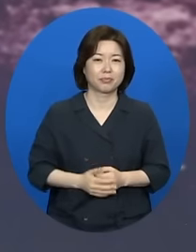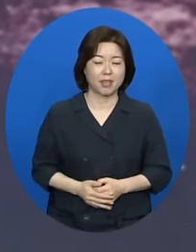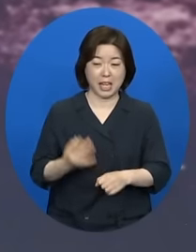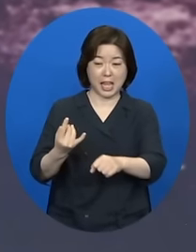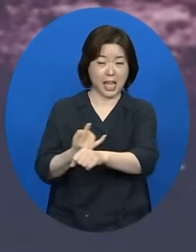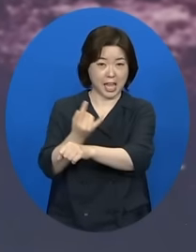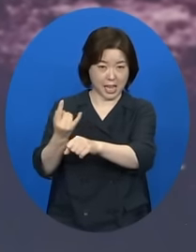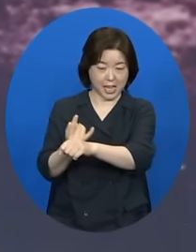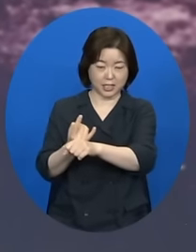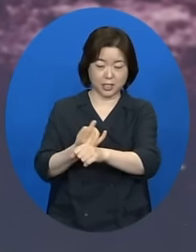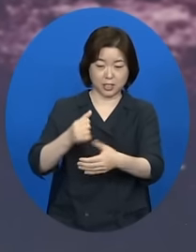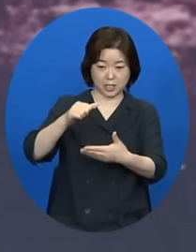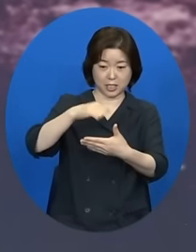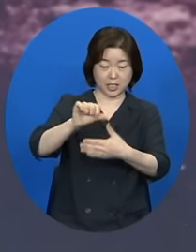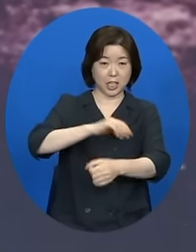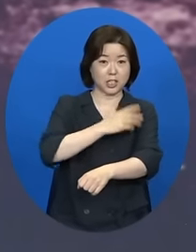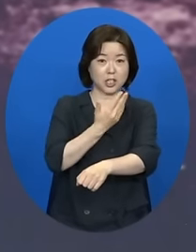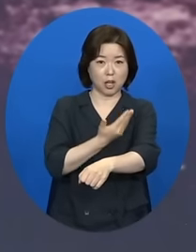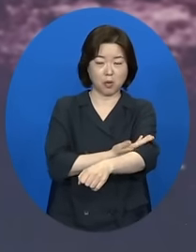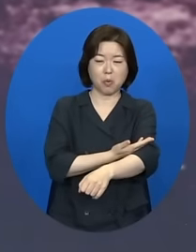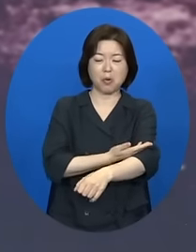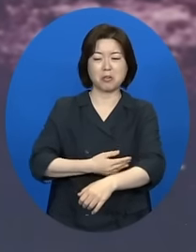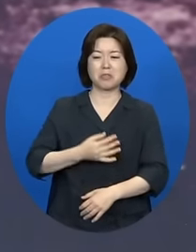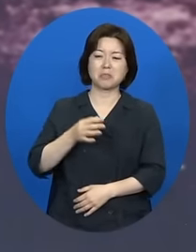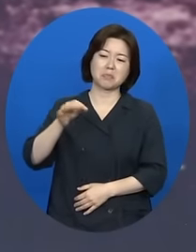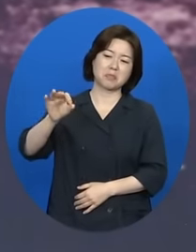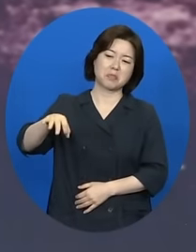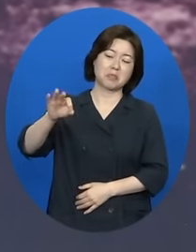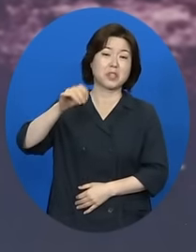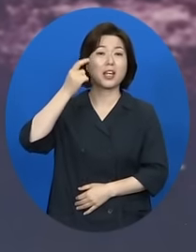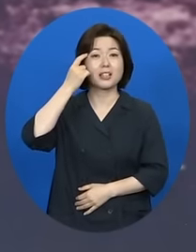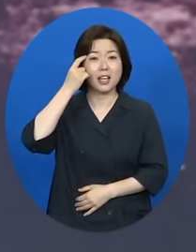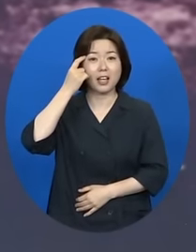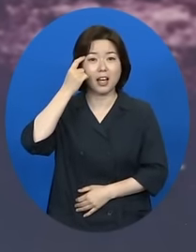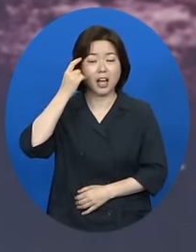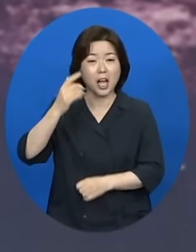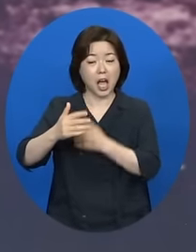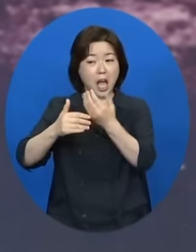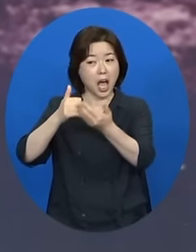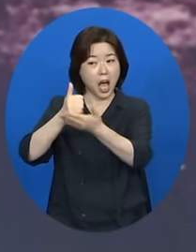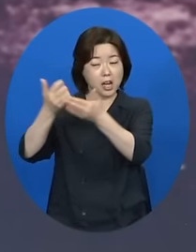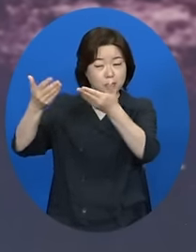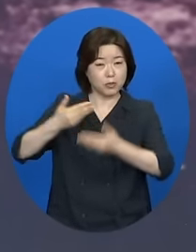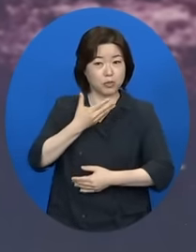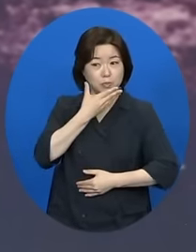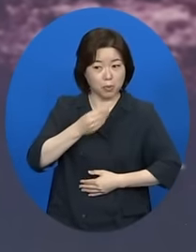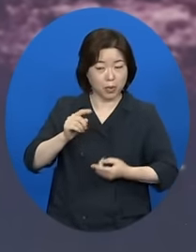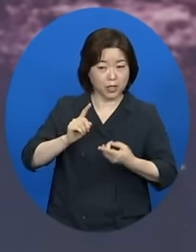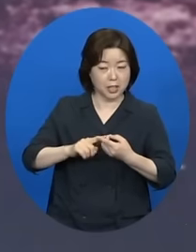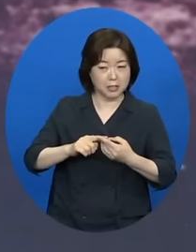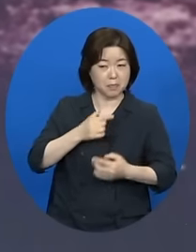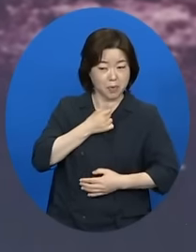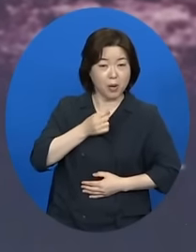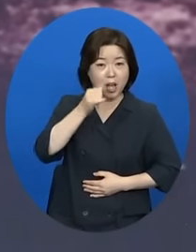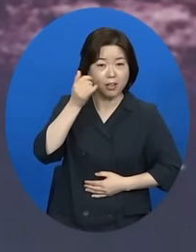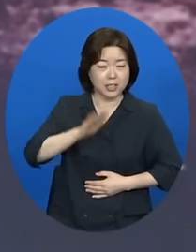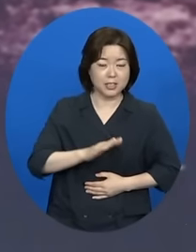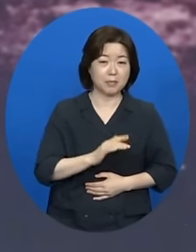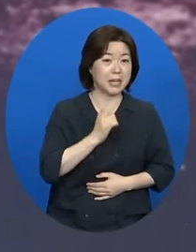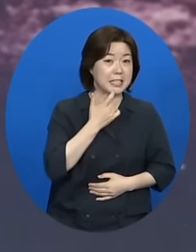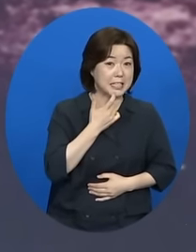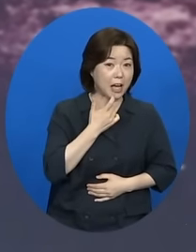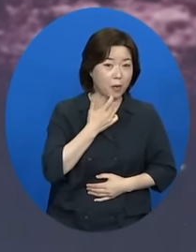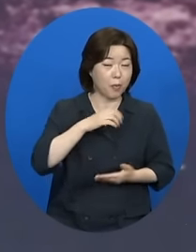에서는 장자의 명분을 굉장히 우습게 여겼고 하나님의 복에 대해서 물론 갈망은 있었지만 야곱만큼 있던